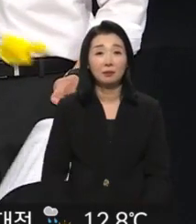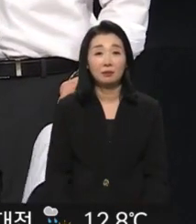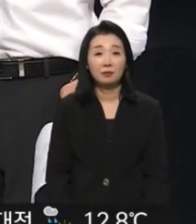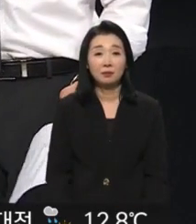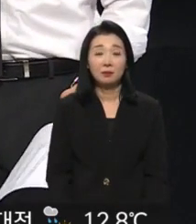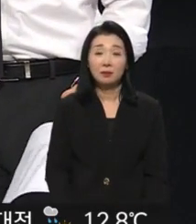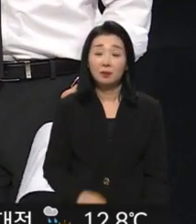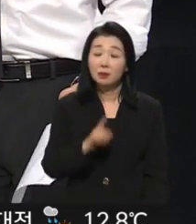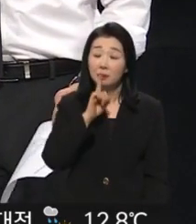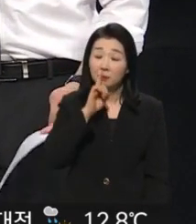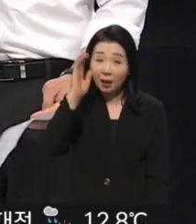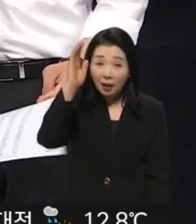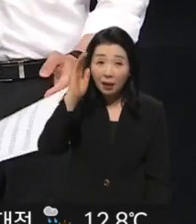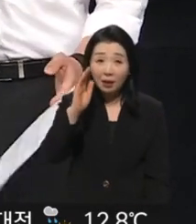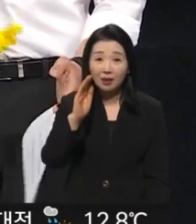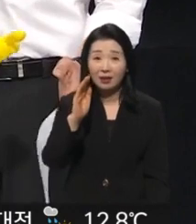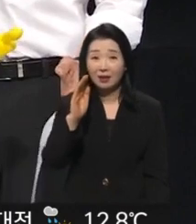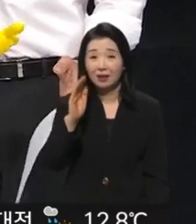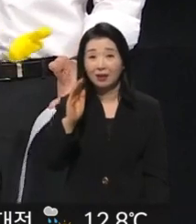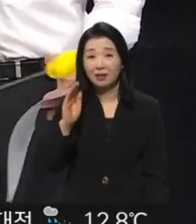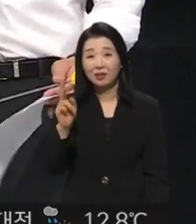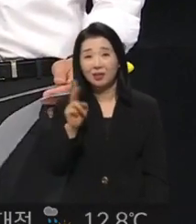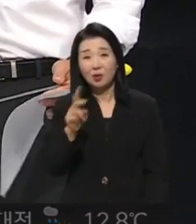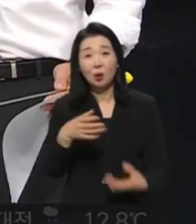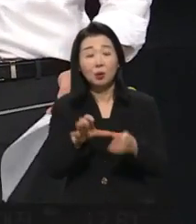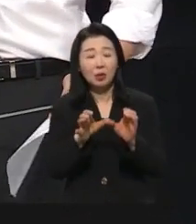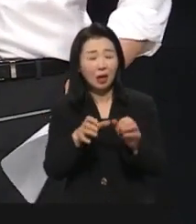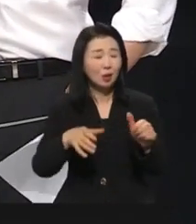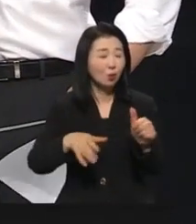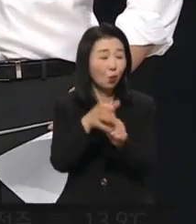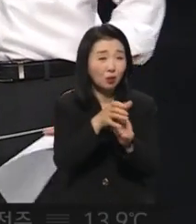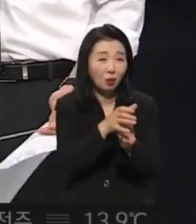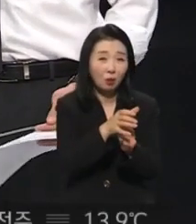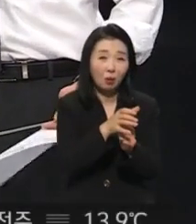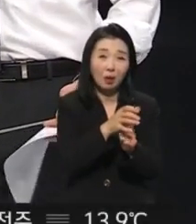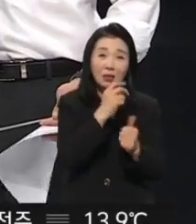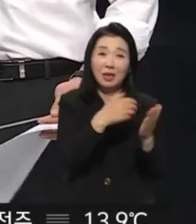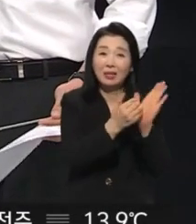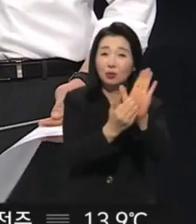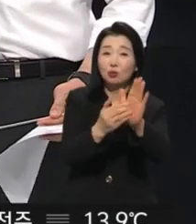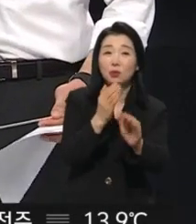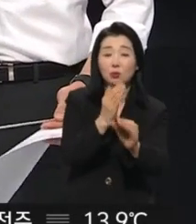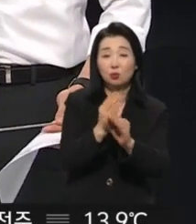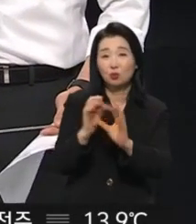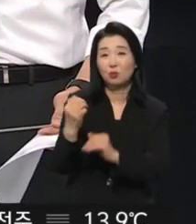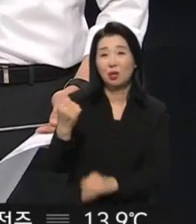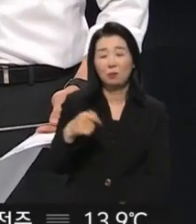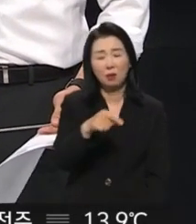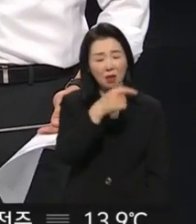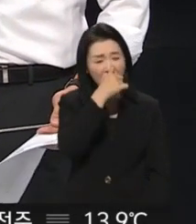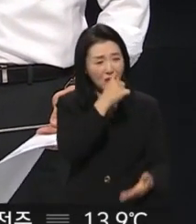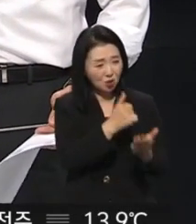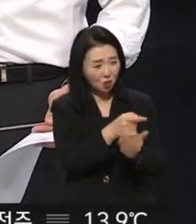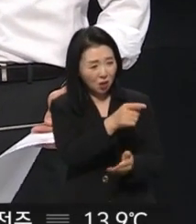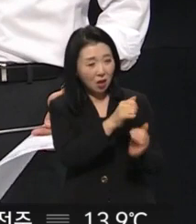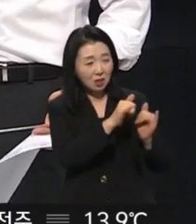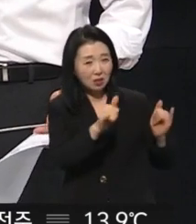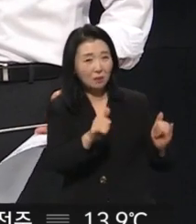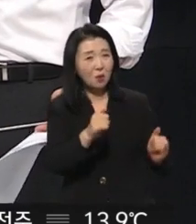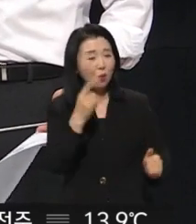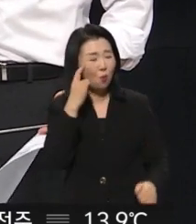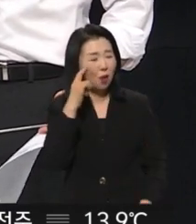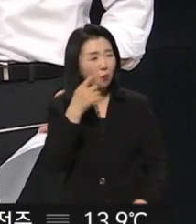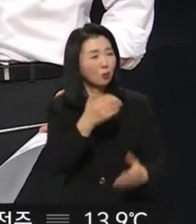이 발언을 두고 여당은 공격, 야당은 수비를 펼치고 있습니다. 국민의힘은 일개 범죄 혐의자의